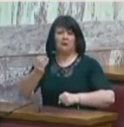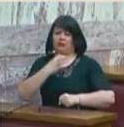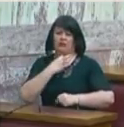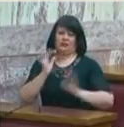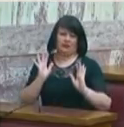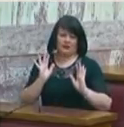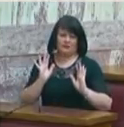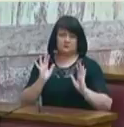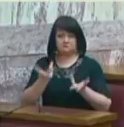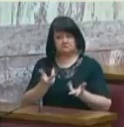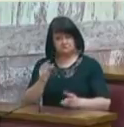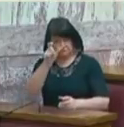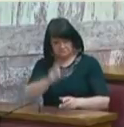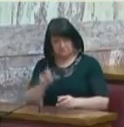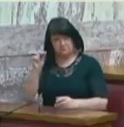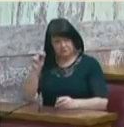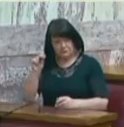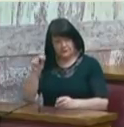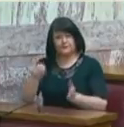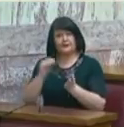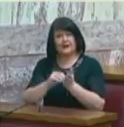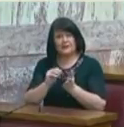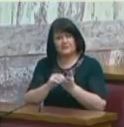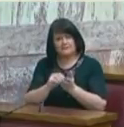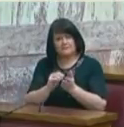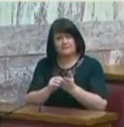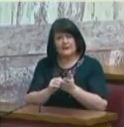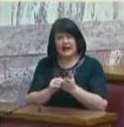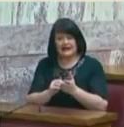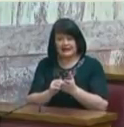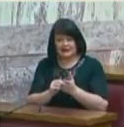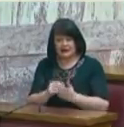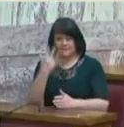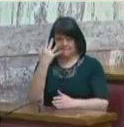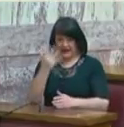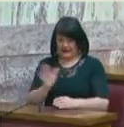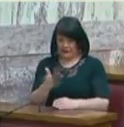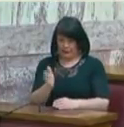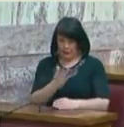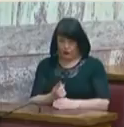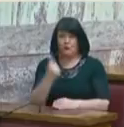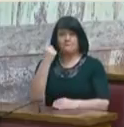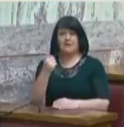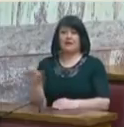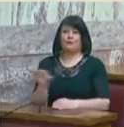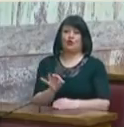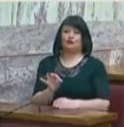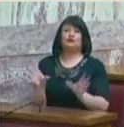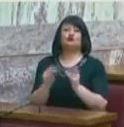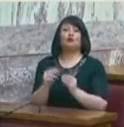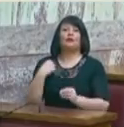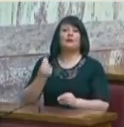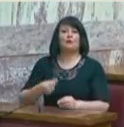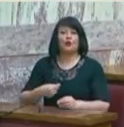Υπόσχεστε την επαναφορά του λόγου μία πρόσληψη προς 5 απολύσεις για το δημόσιο, τη στιγμή που είμαστε ήδη